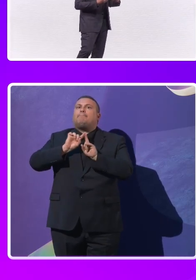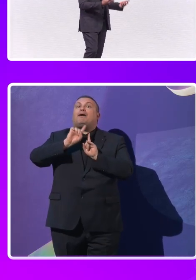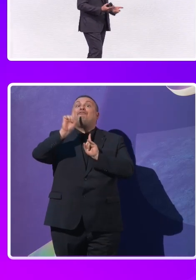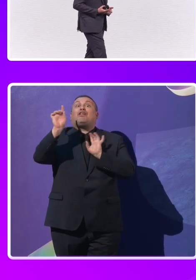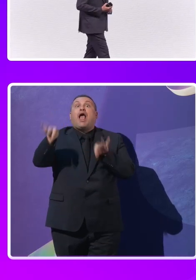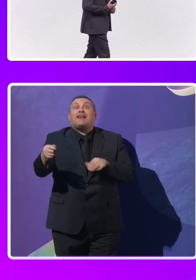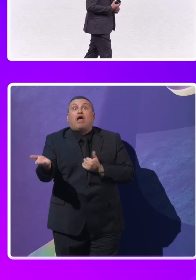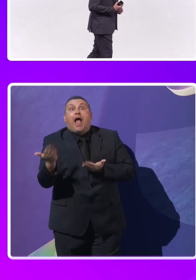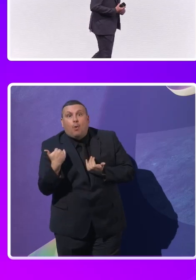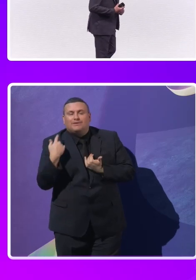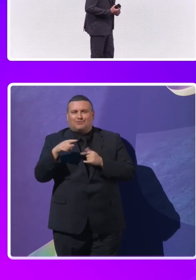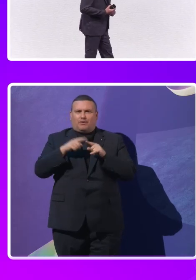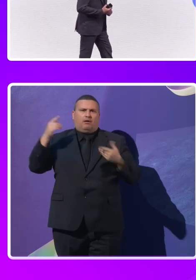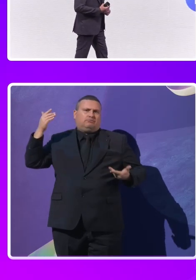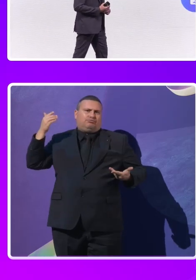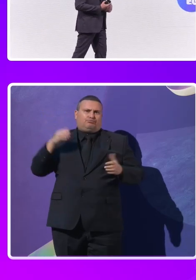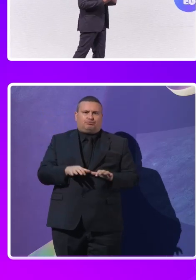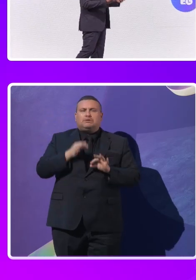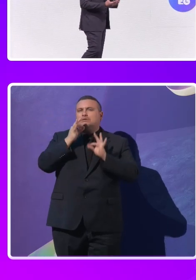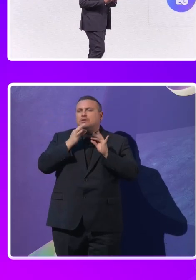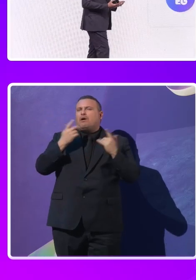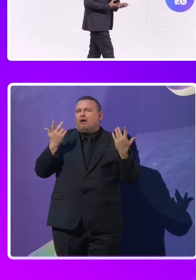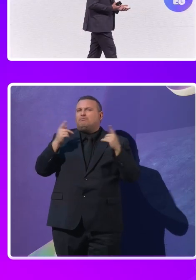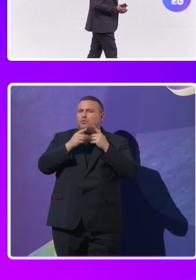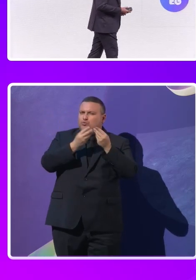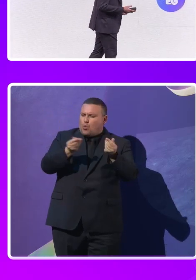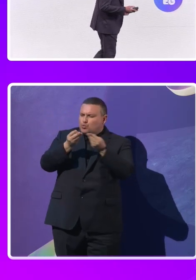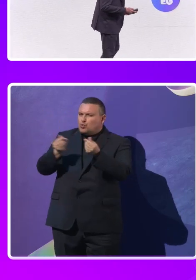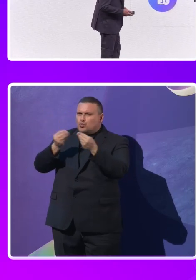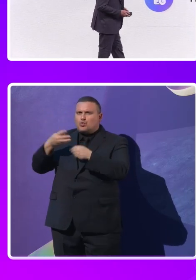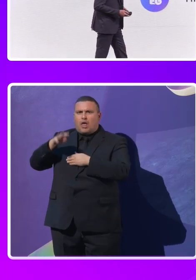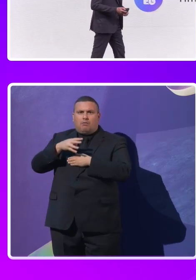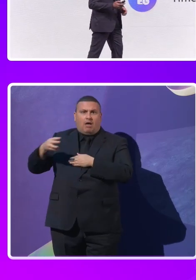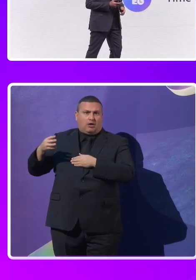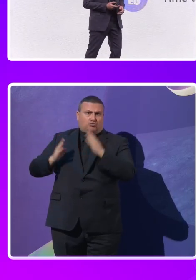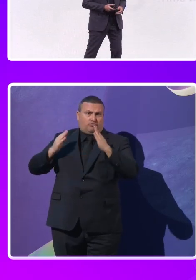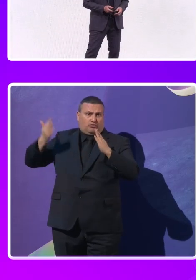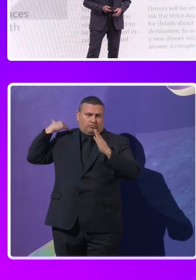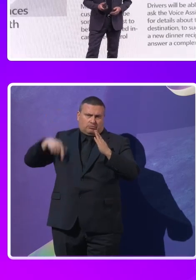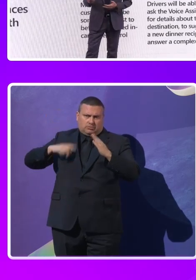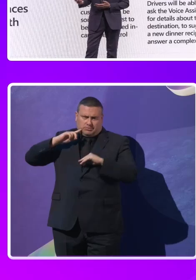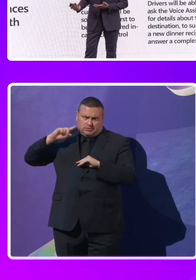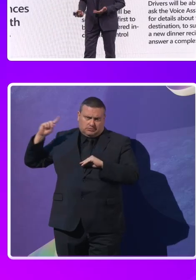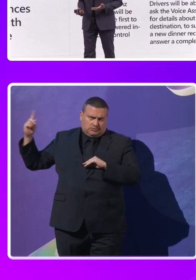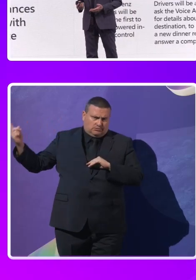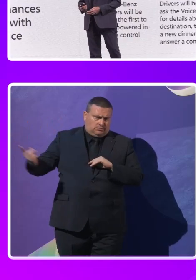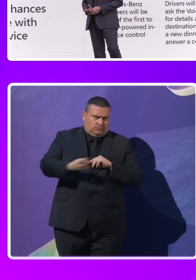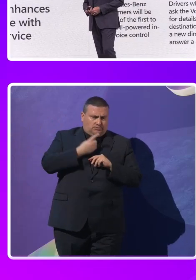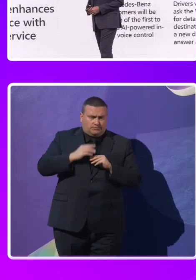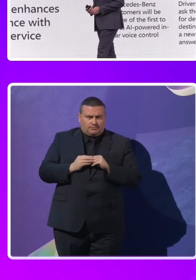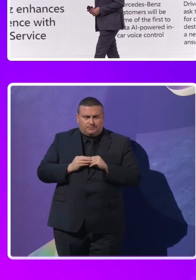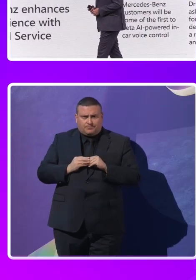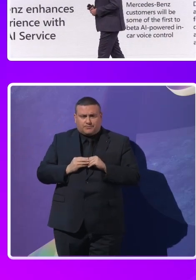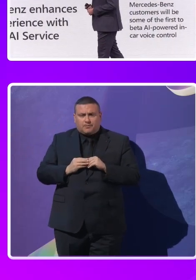cadenza di rilascio delle sue soluzioni molto più frequente rispetto al passato ma per non fare un